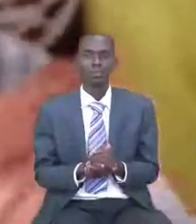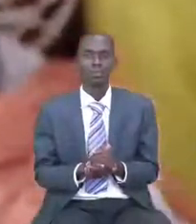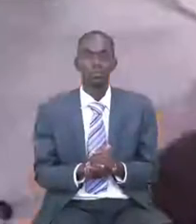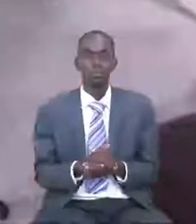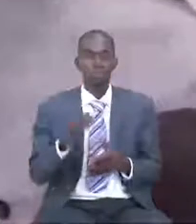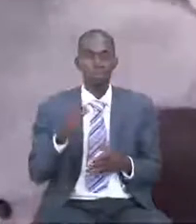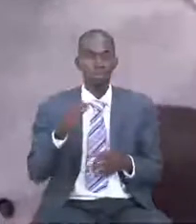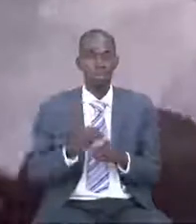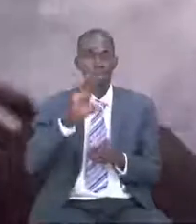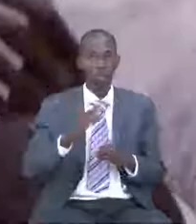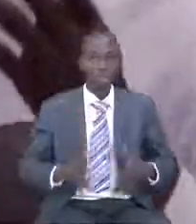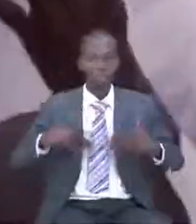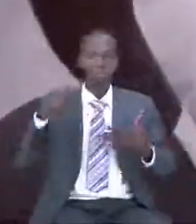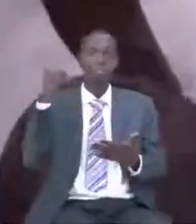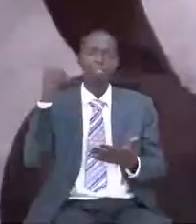Amen.